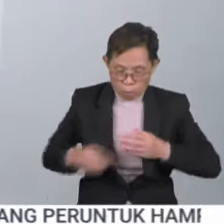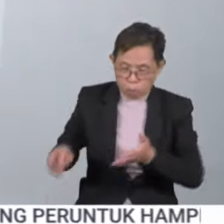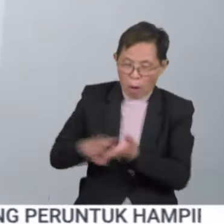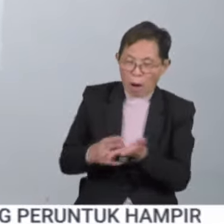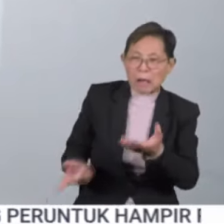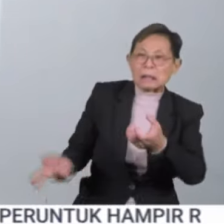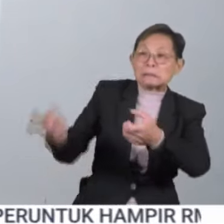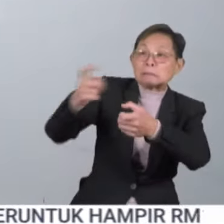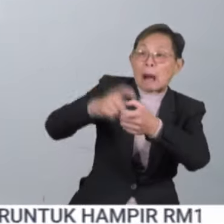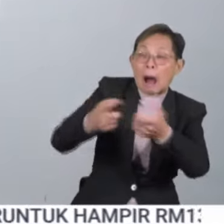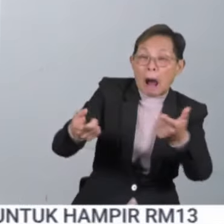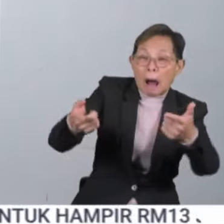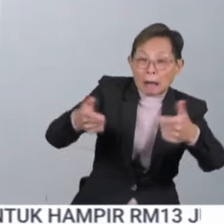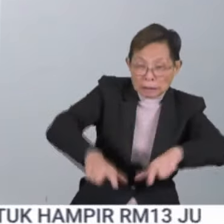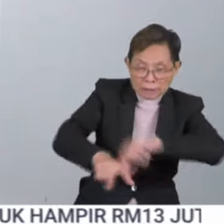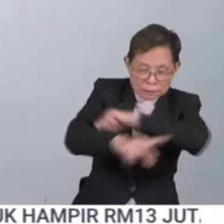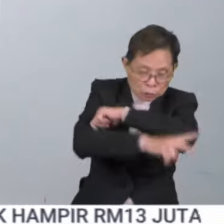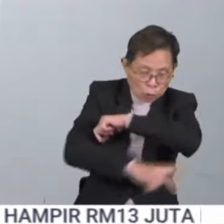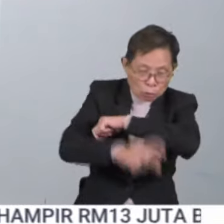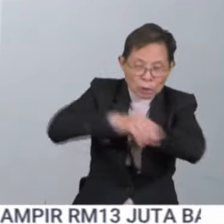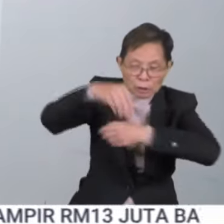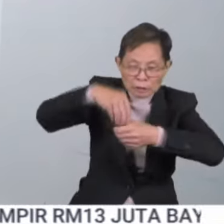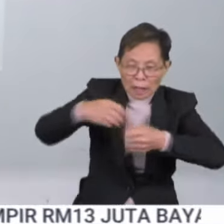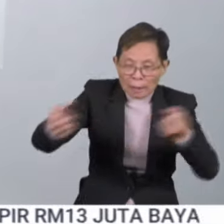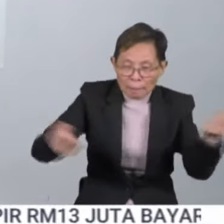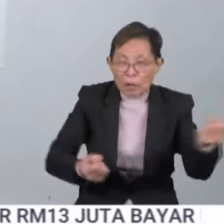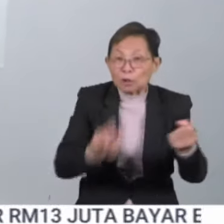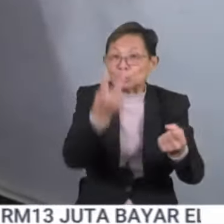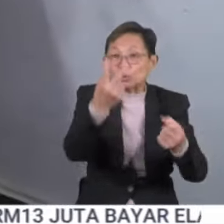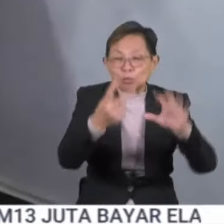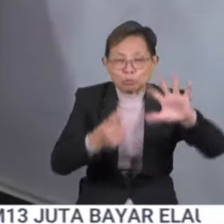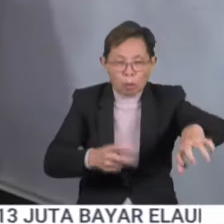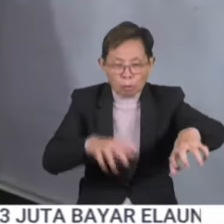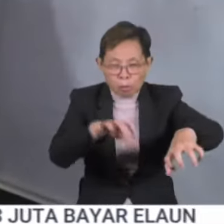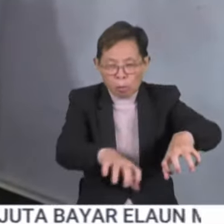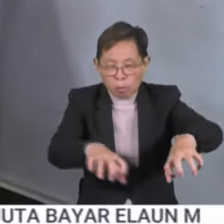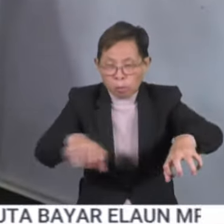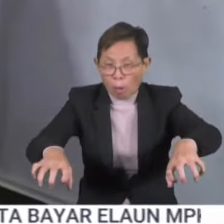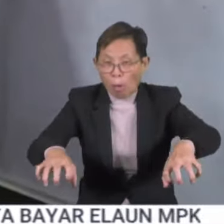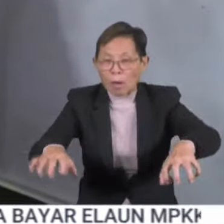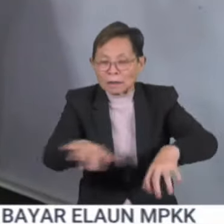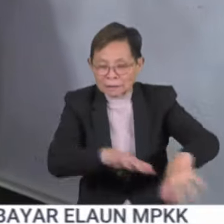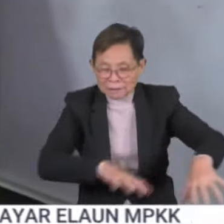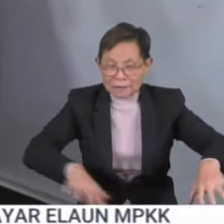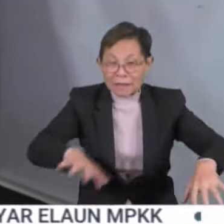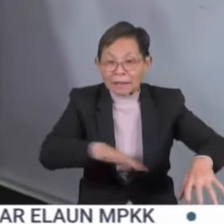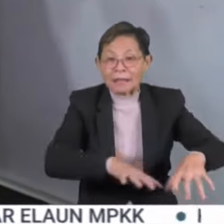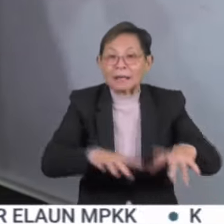mengenai kejadian kecurian barangan berharga di dalam kenderaan di dua lokasi berasingan sekitar daerah tersebut.